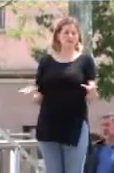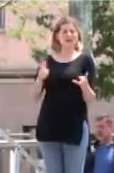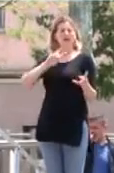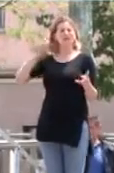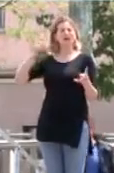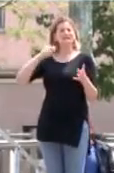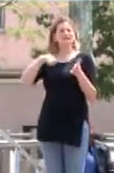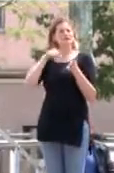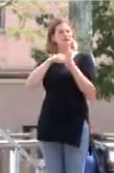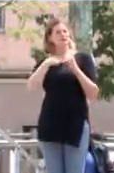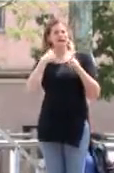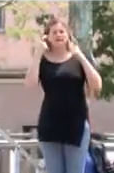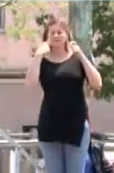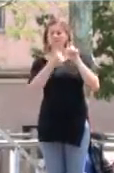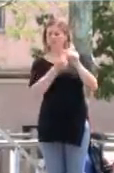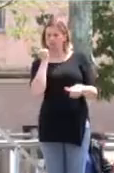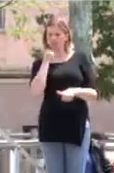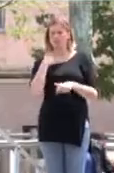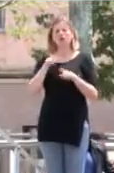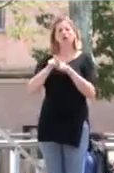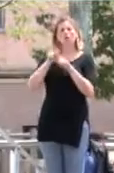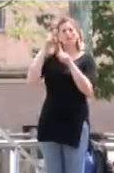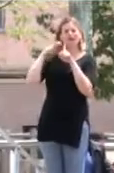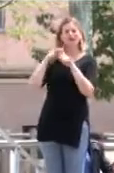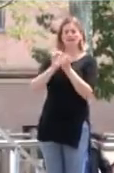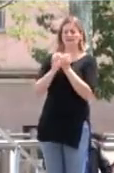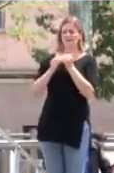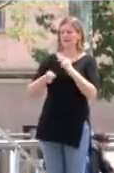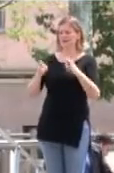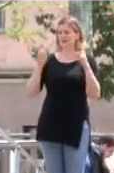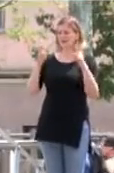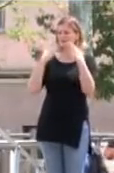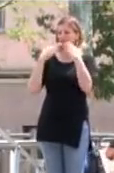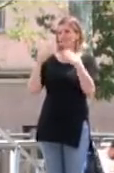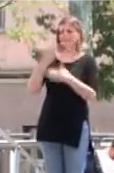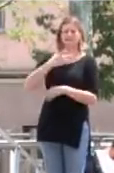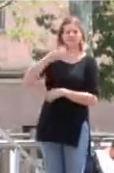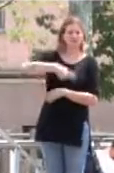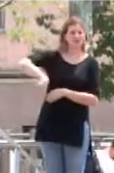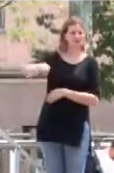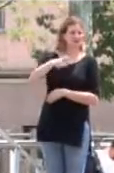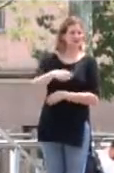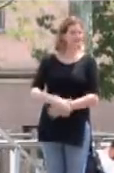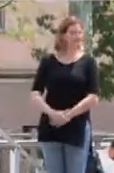altres ciutats que veuen a Barcelona com un referent d'esperança. Gràcies a vosaltres.